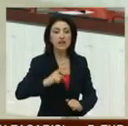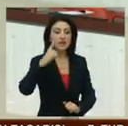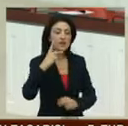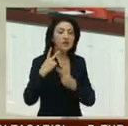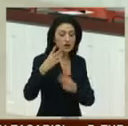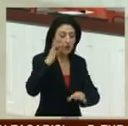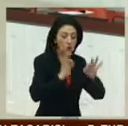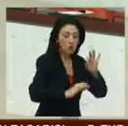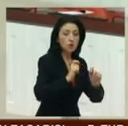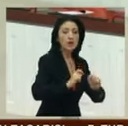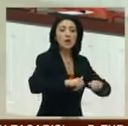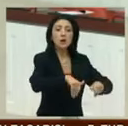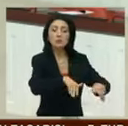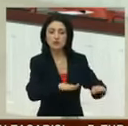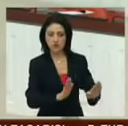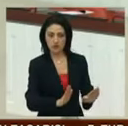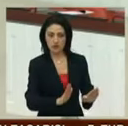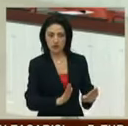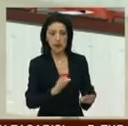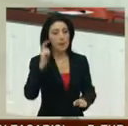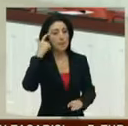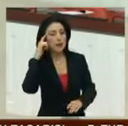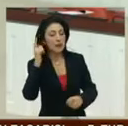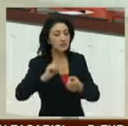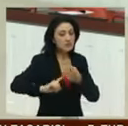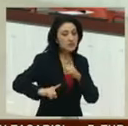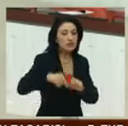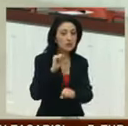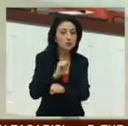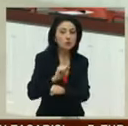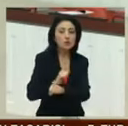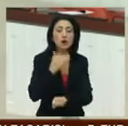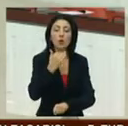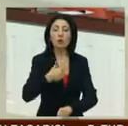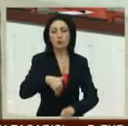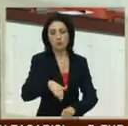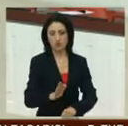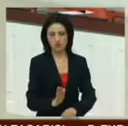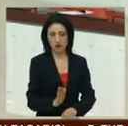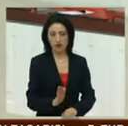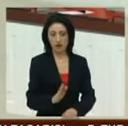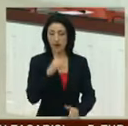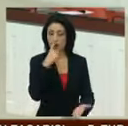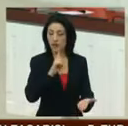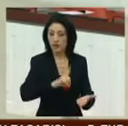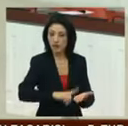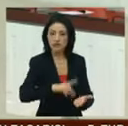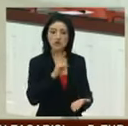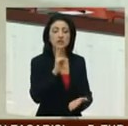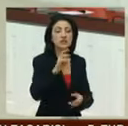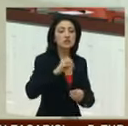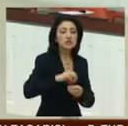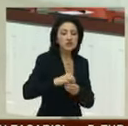tarafından kontrol etmeyeceksiniz. Bilim siyasetin tutsağı olmayacak. İnançları sizin için